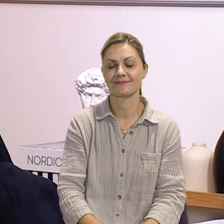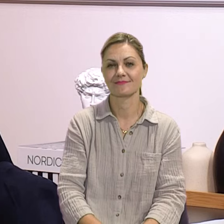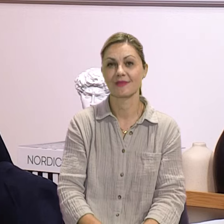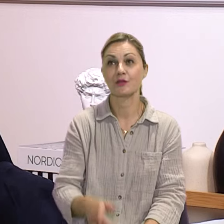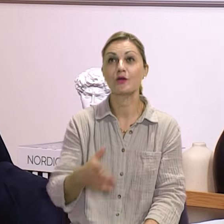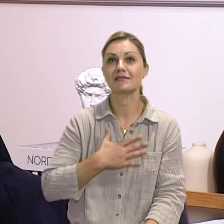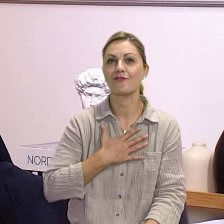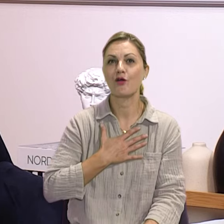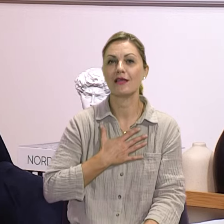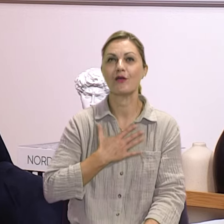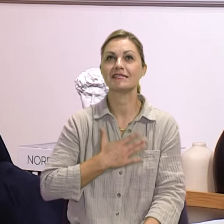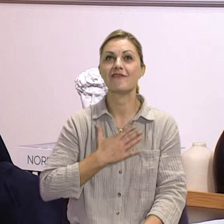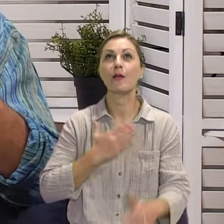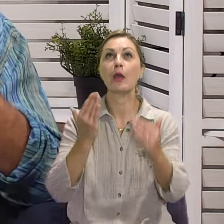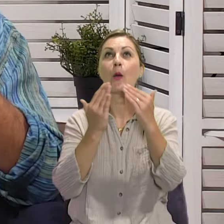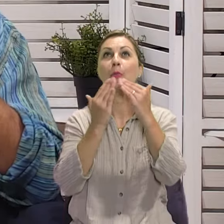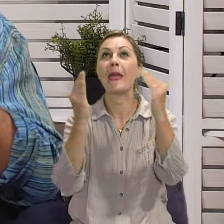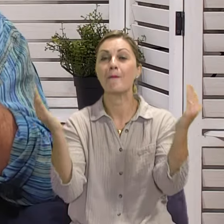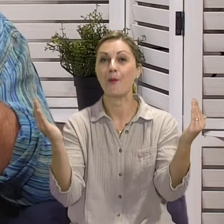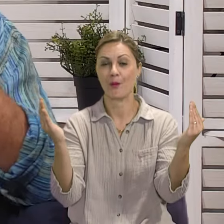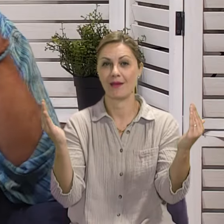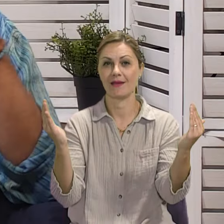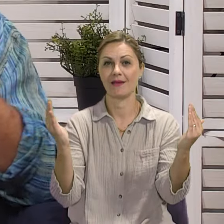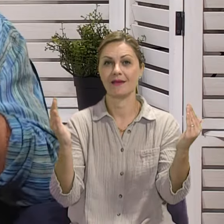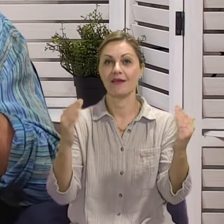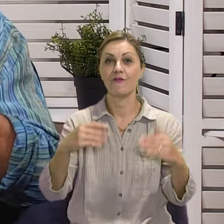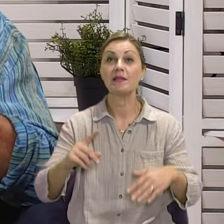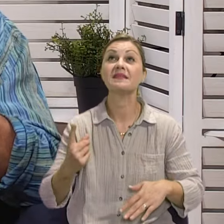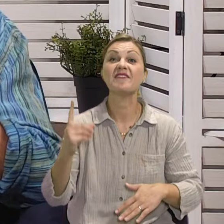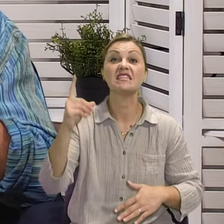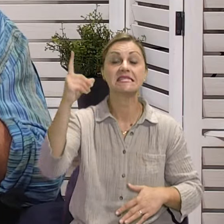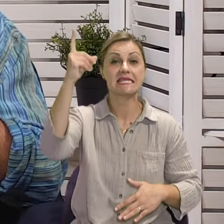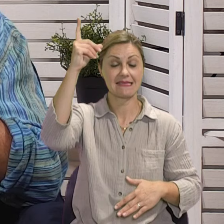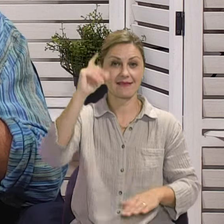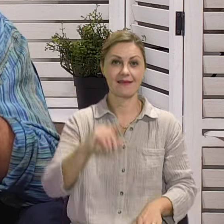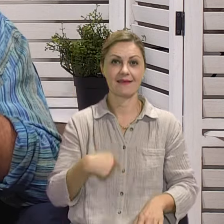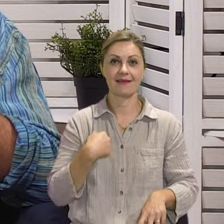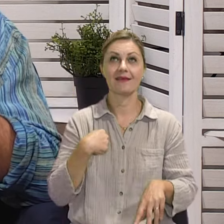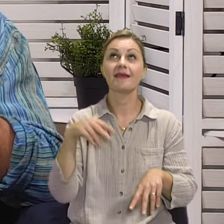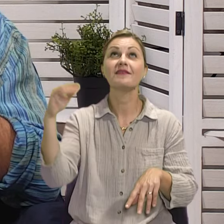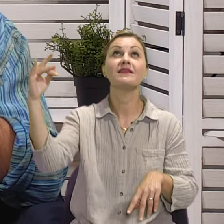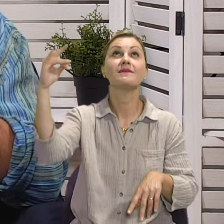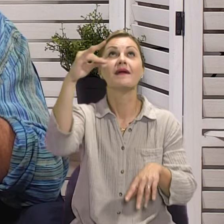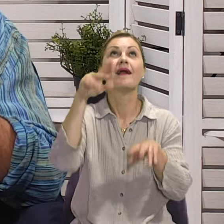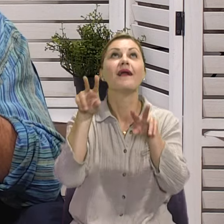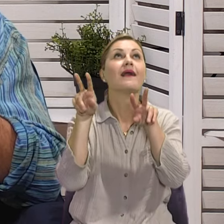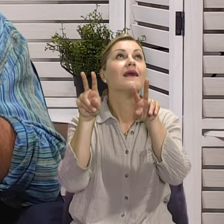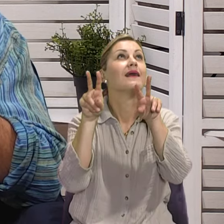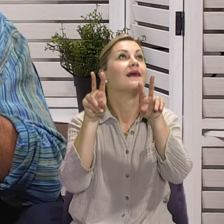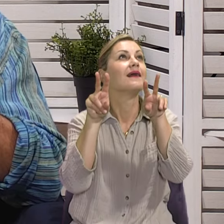Htio sam, volim nebo, volim more, ali volim posebno te visine i uvijek me to privlačilo.